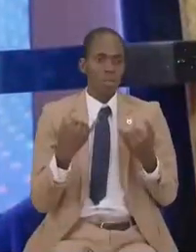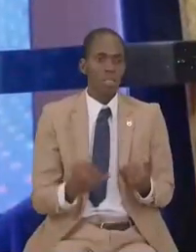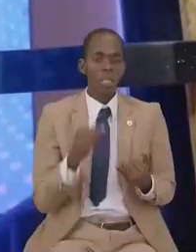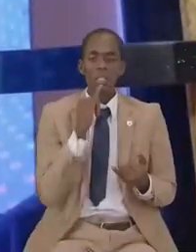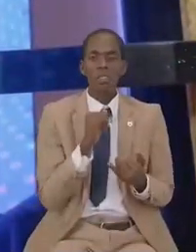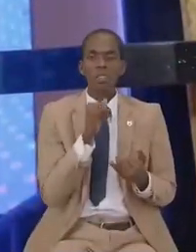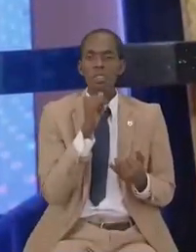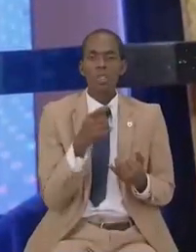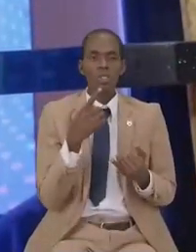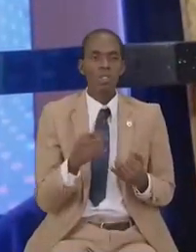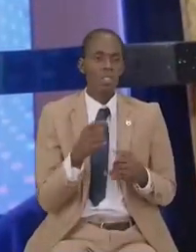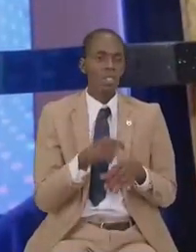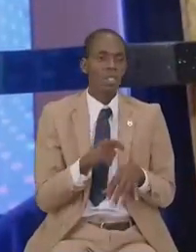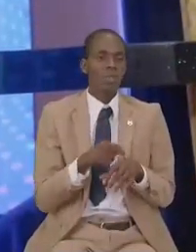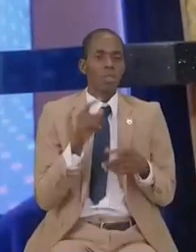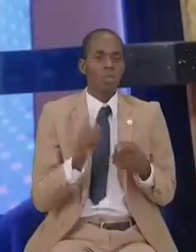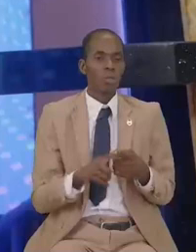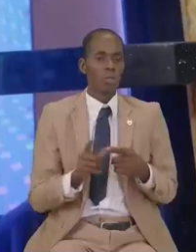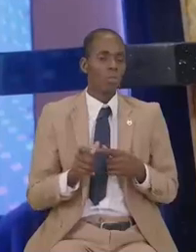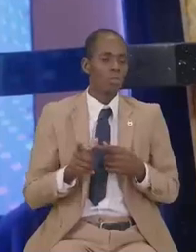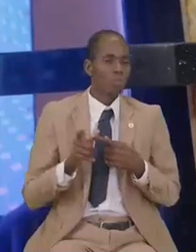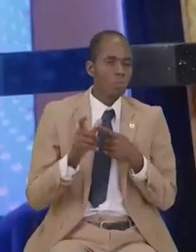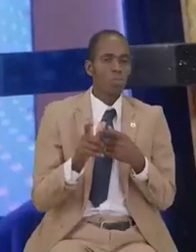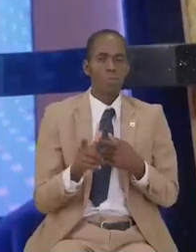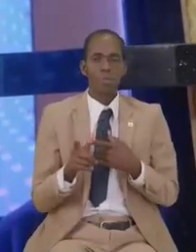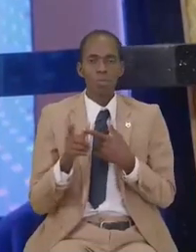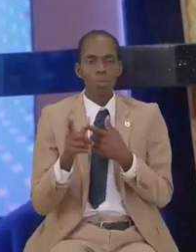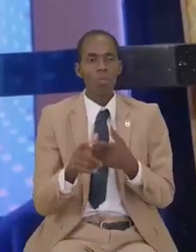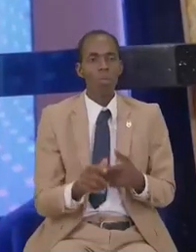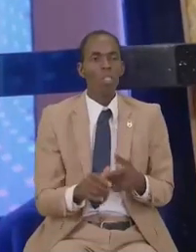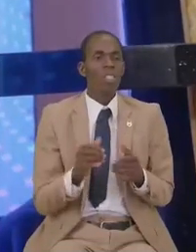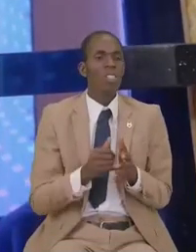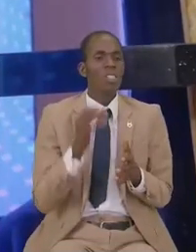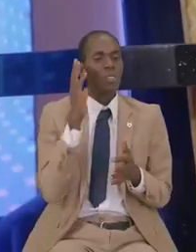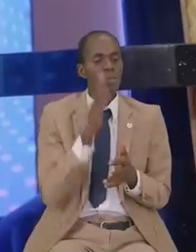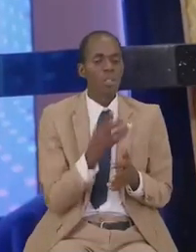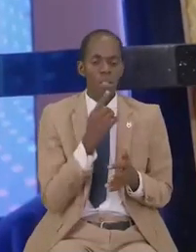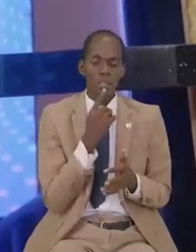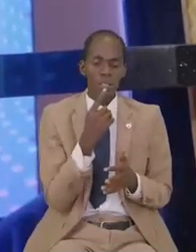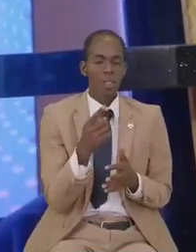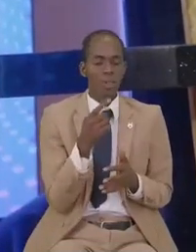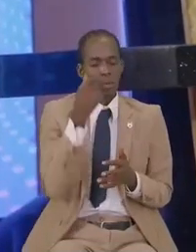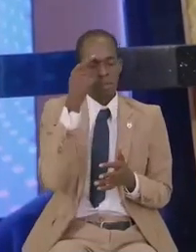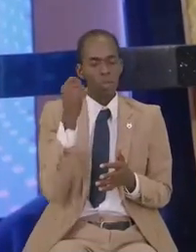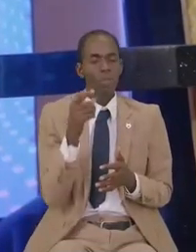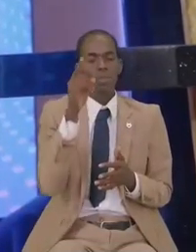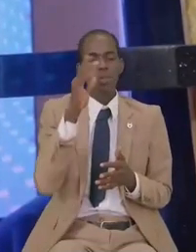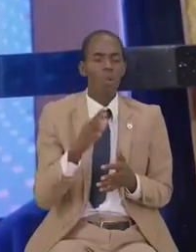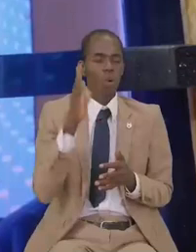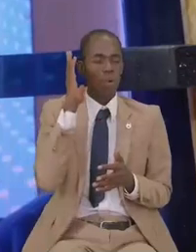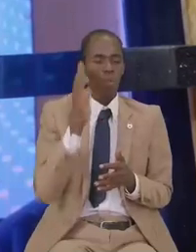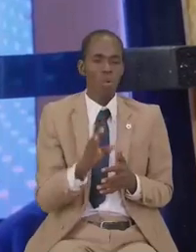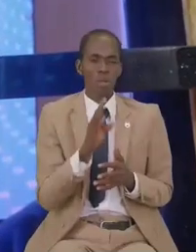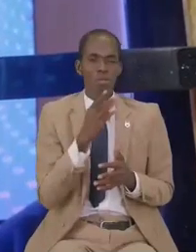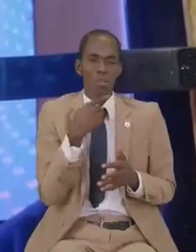courir. Il y a des gens qui continuent de courir. Cela va vous rattraper parce que Dieu a dit, pas de